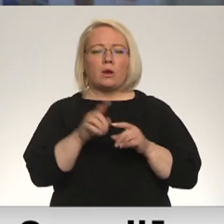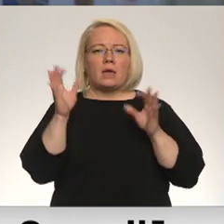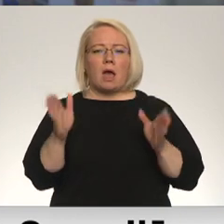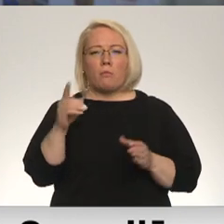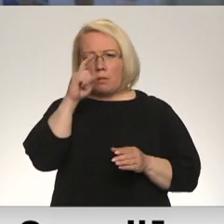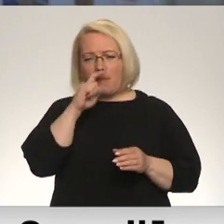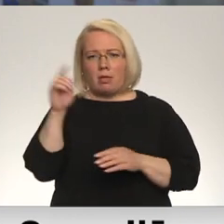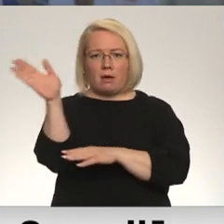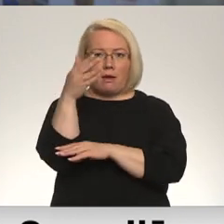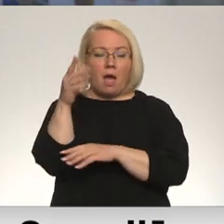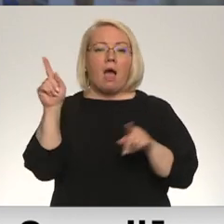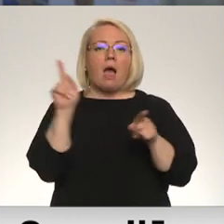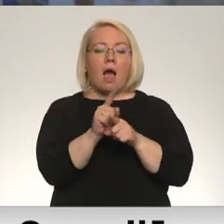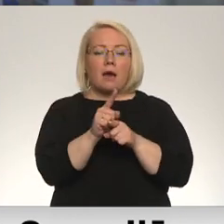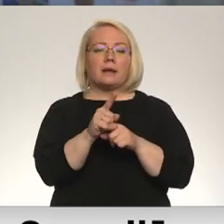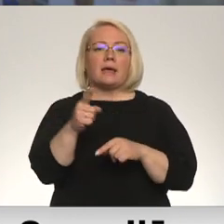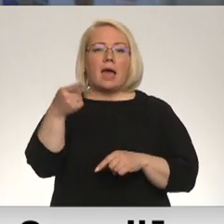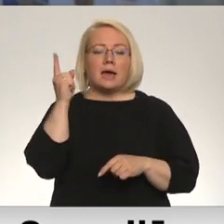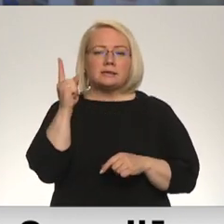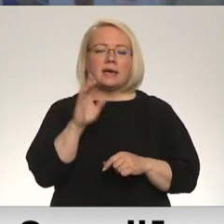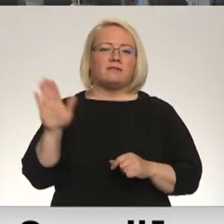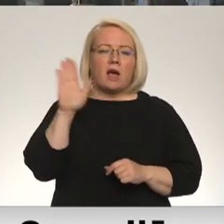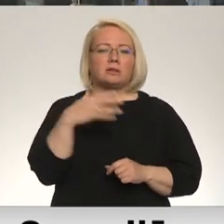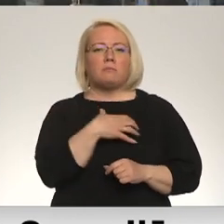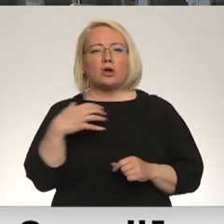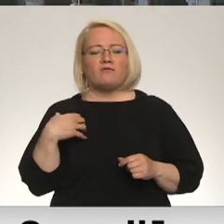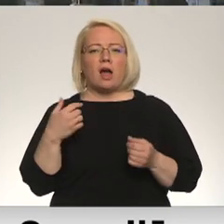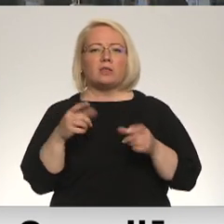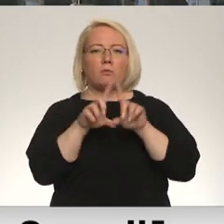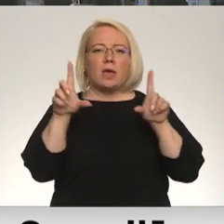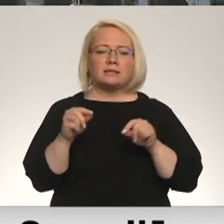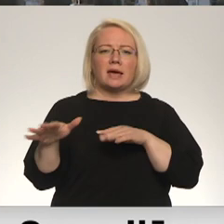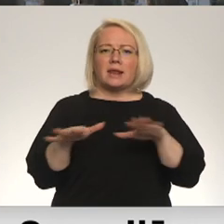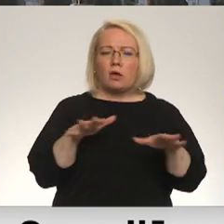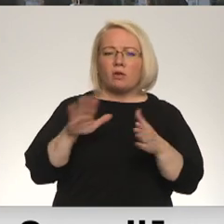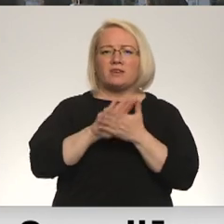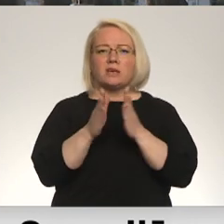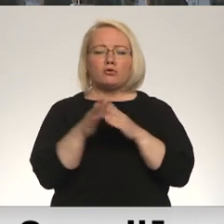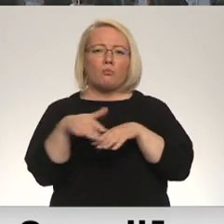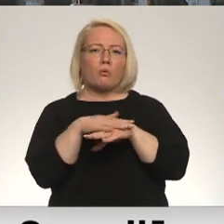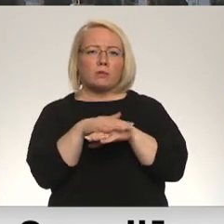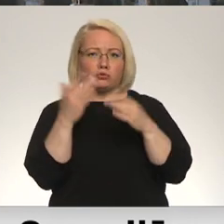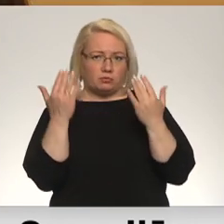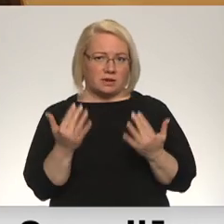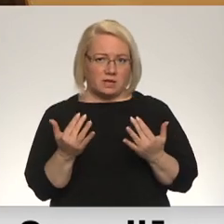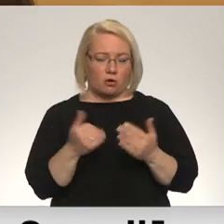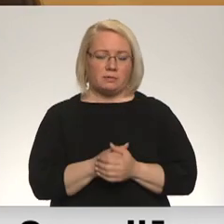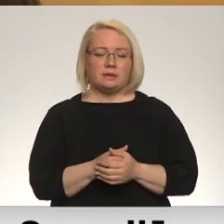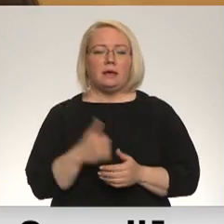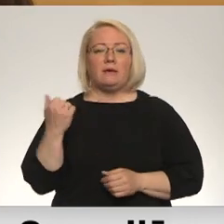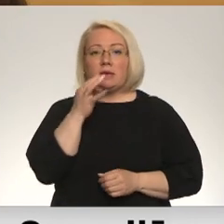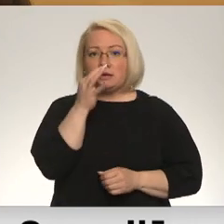karogi. Tāpat 9. maijā aizliegs valsts un pašvaldību iestādēm rīkot vai saskaņot publiskus pasākumus.